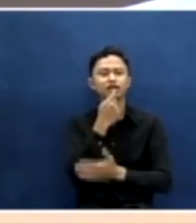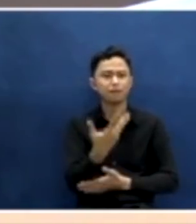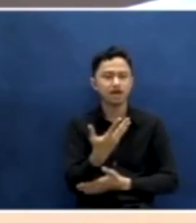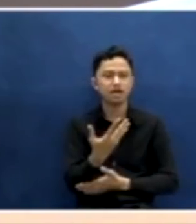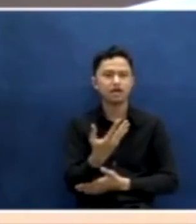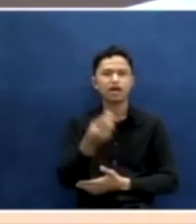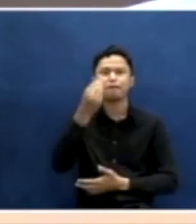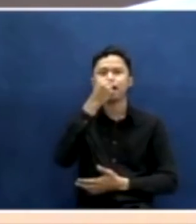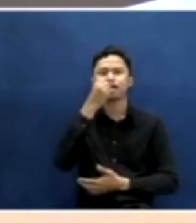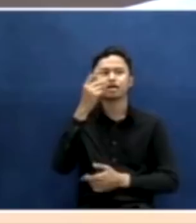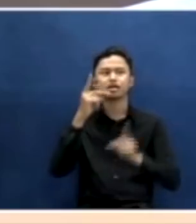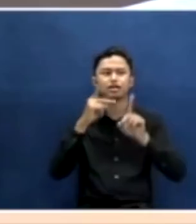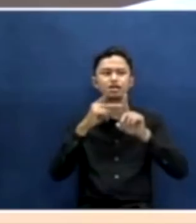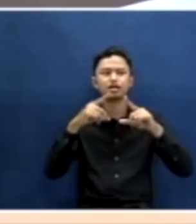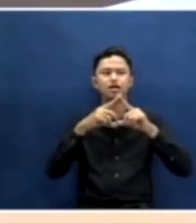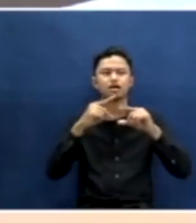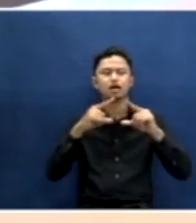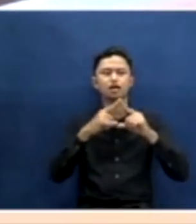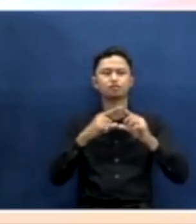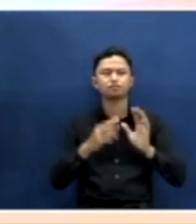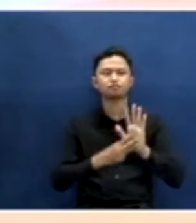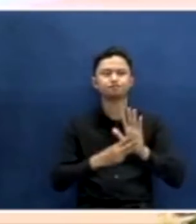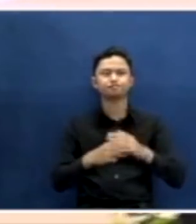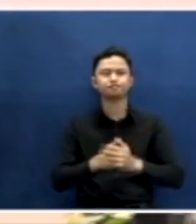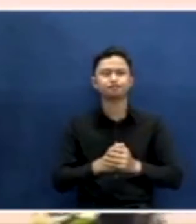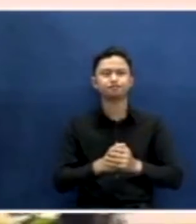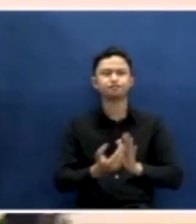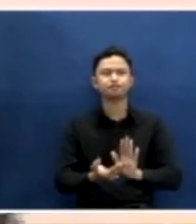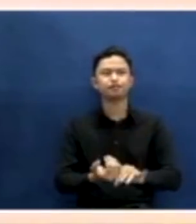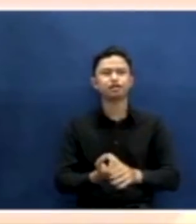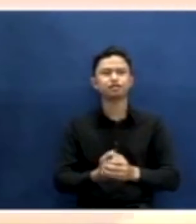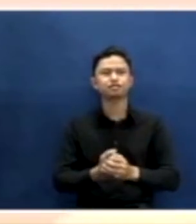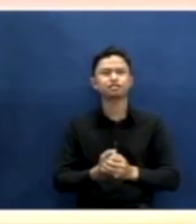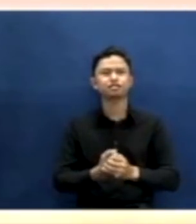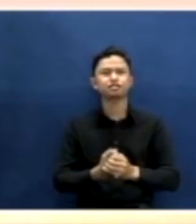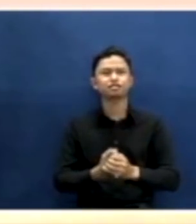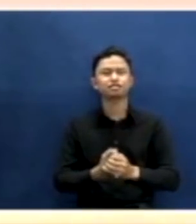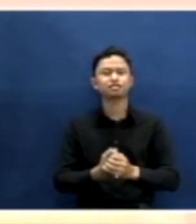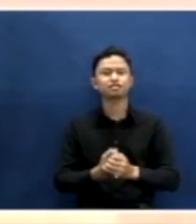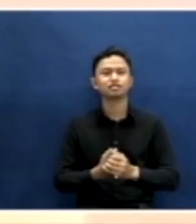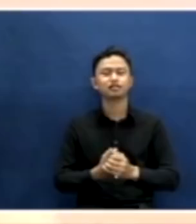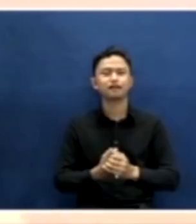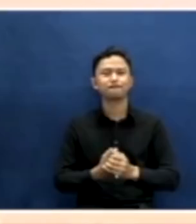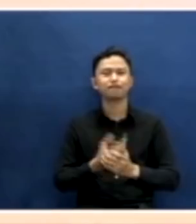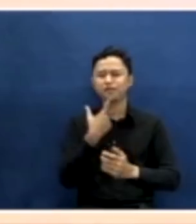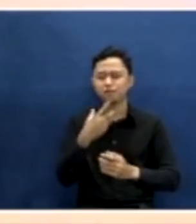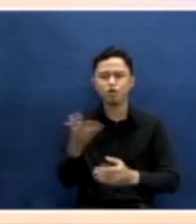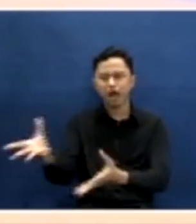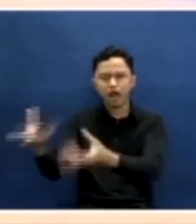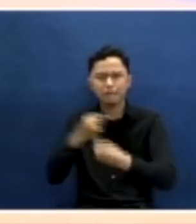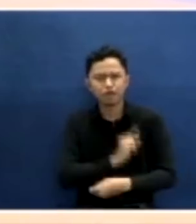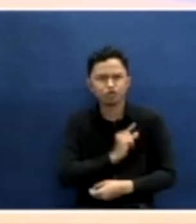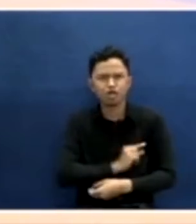karena sesungguhnya orang-orang yang tidak beriman kepada Allah orang-orang yang pingin mengeruk keuntungan dari kehidupan kaum muslimin mereka